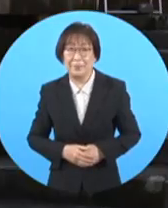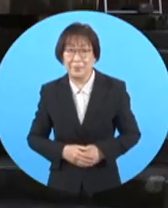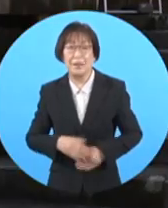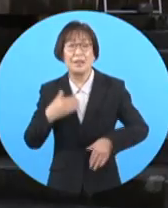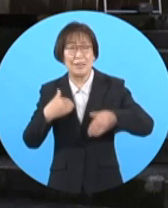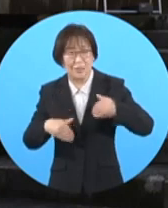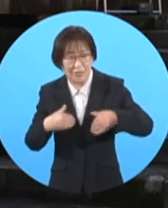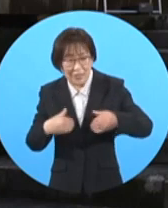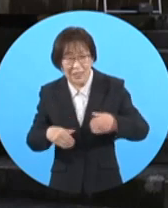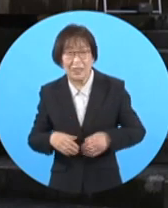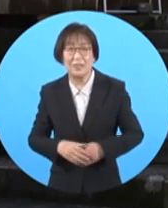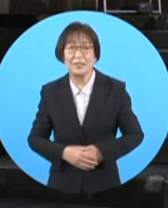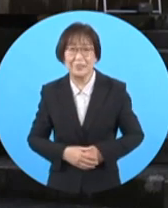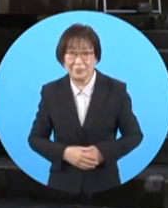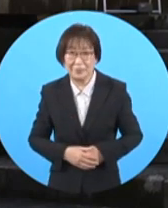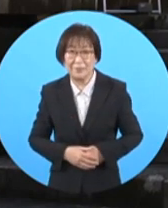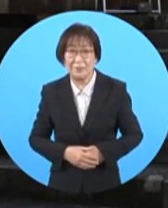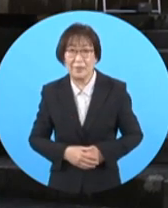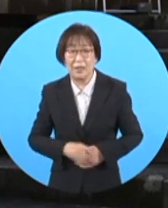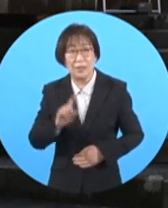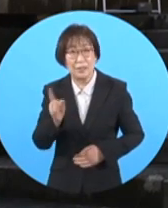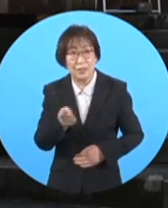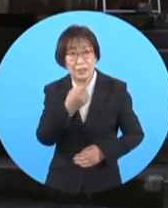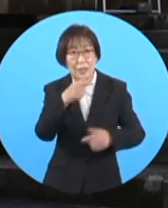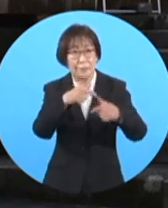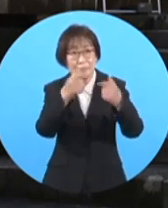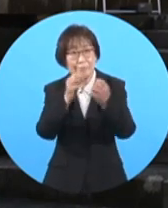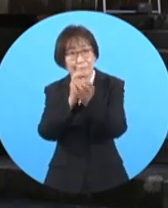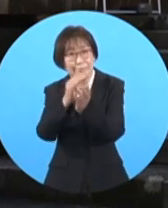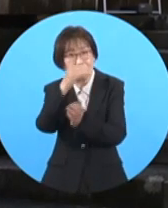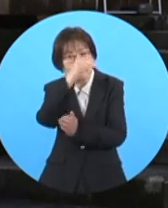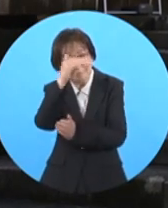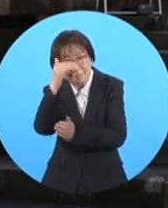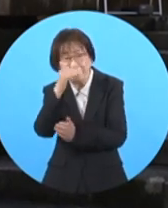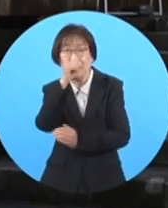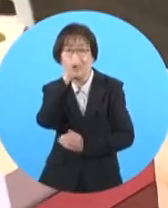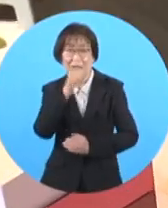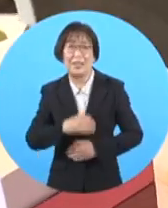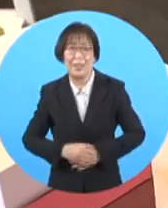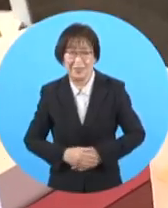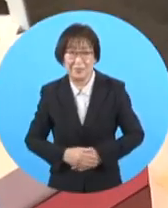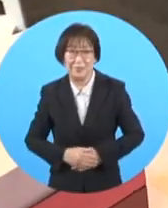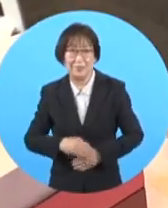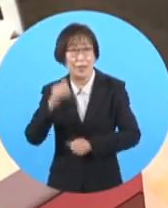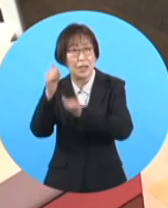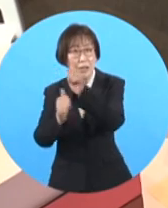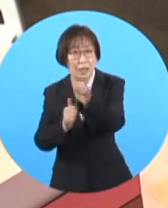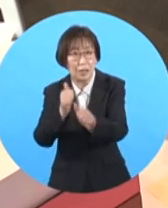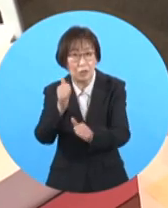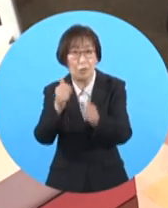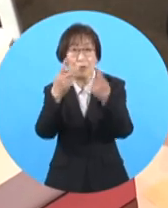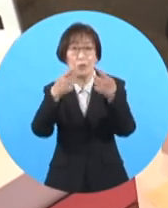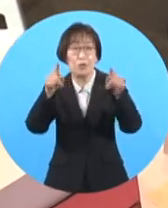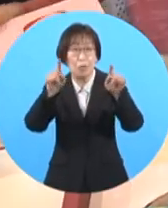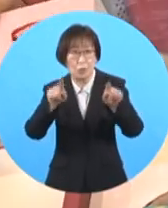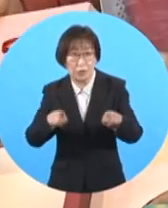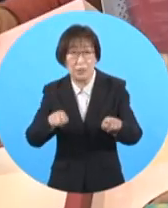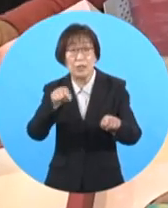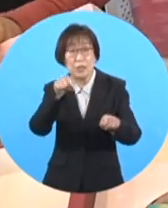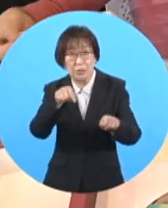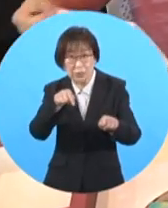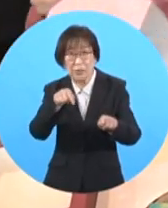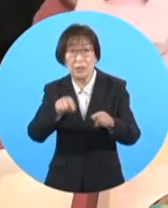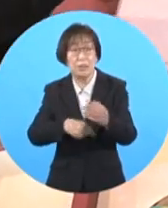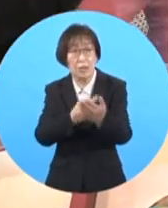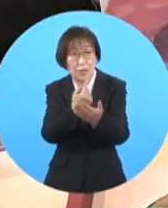楽しかったです。自然に触れるのが良かったかなと思いました。 伝統行事というか、そういうのをね、親